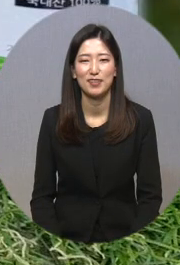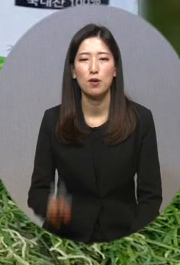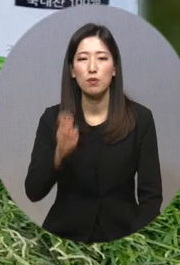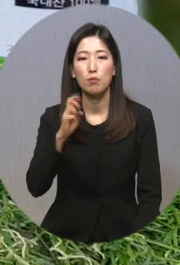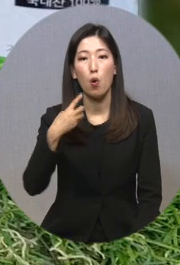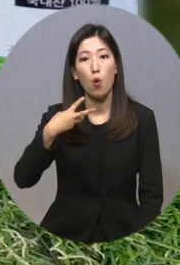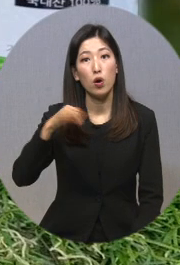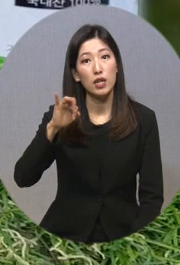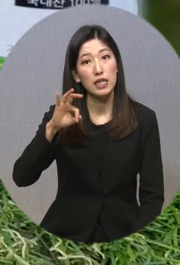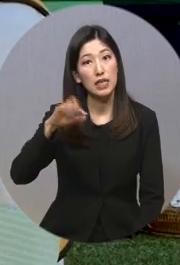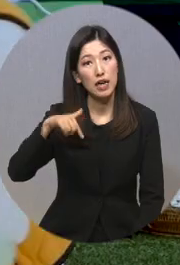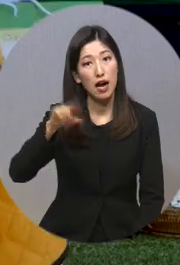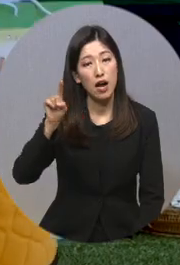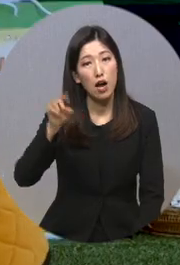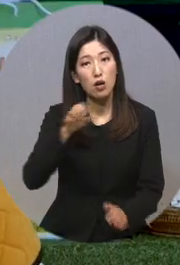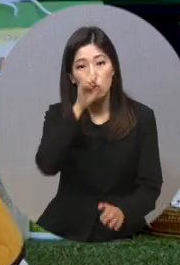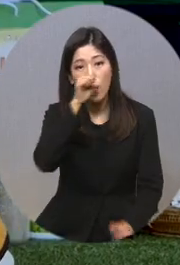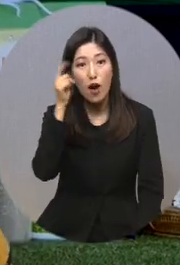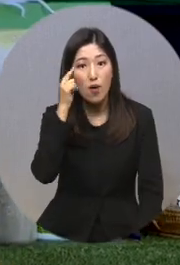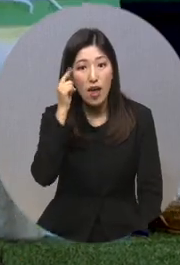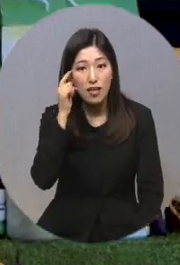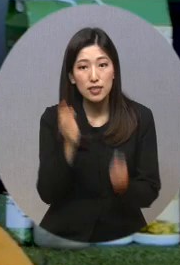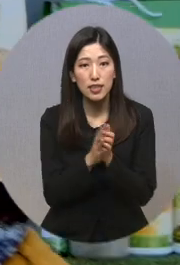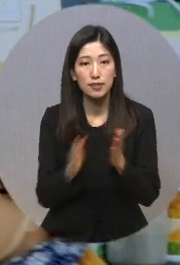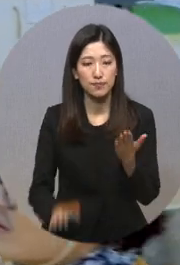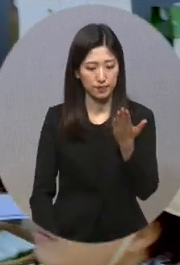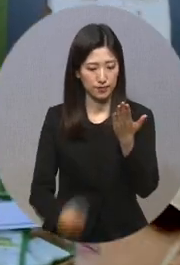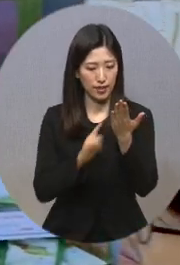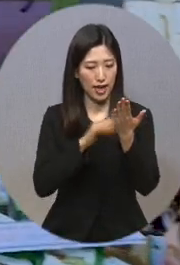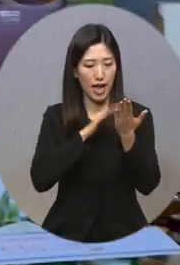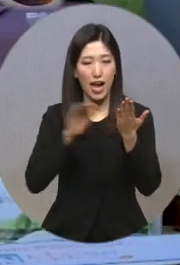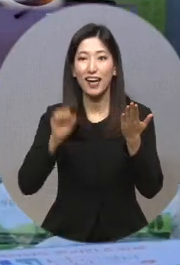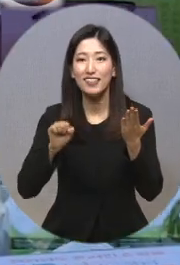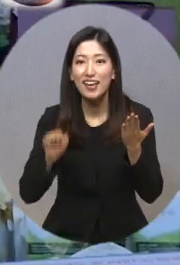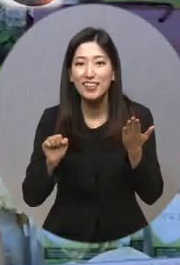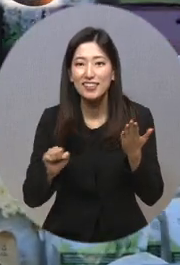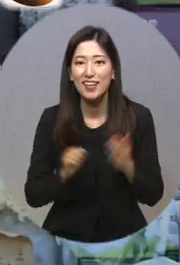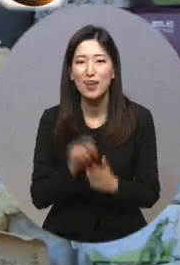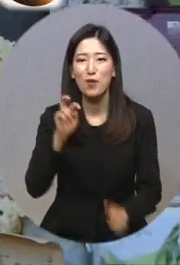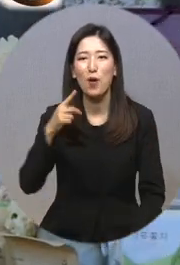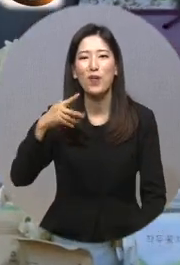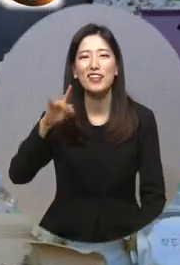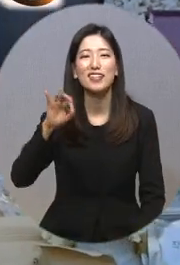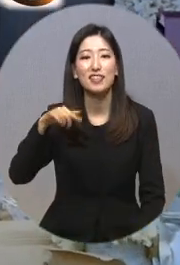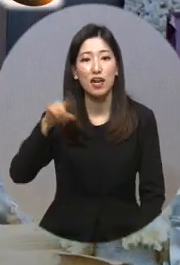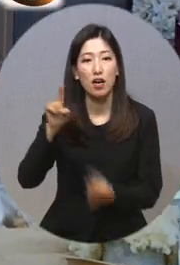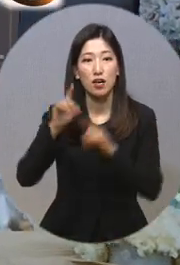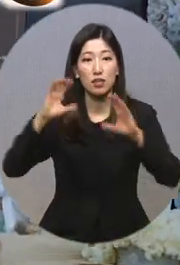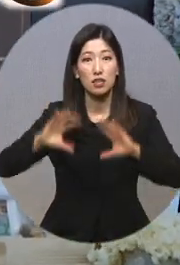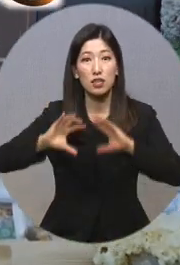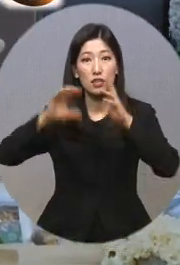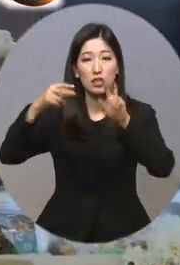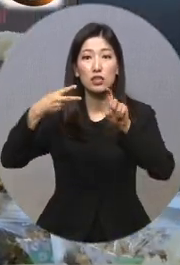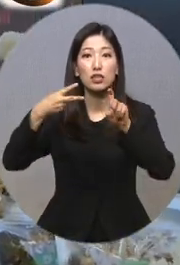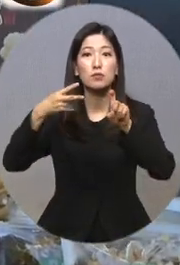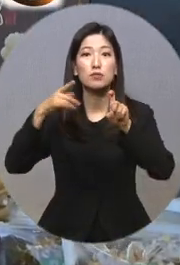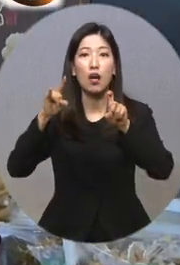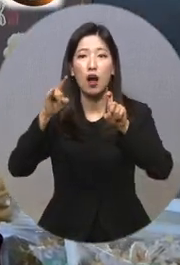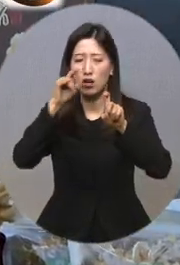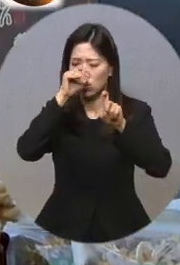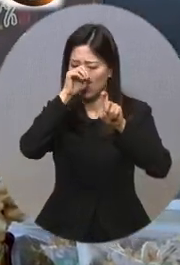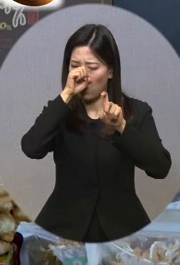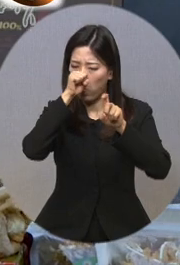왜 좋은지 자 지금부터 들고 한번 읊어 주셔요. 안녕하세요. 모링가는 세계 식재푸드,